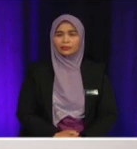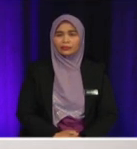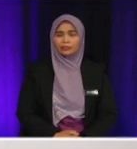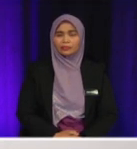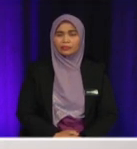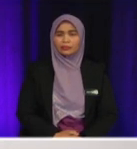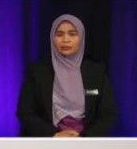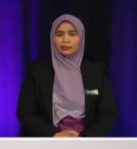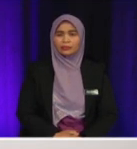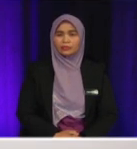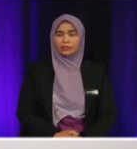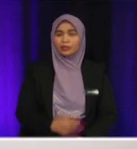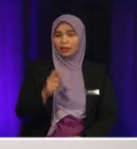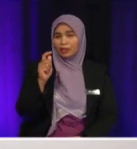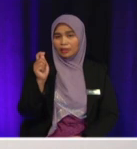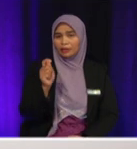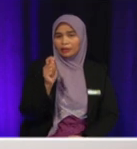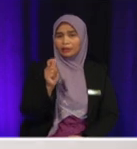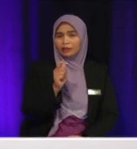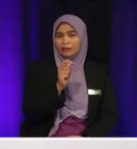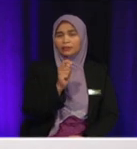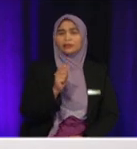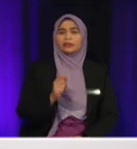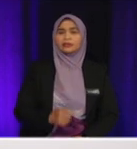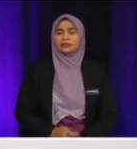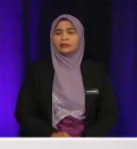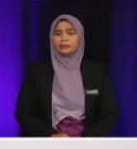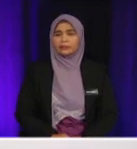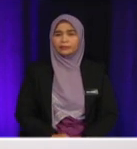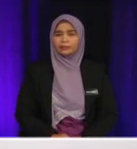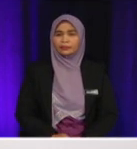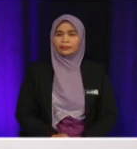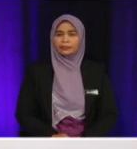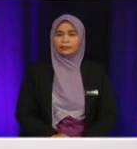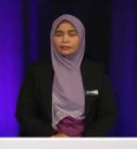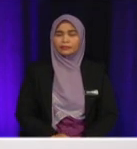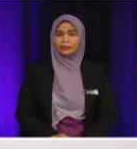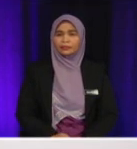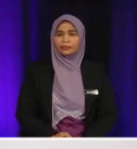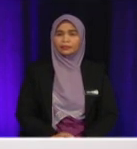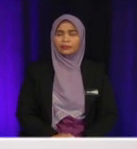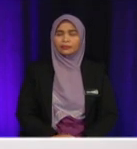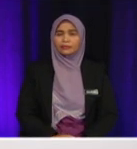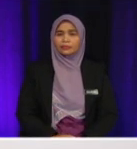qatla al-hurru bil-hurri wal-amdu bil-amdi wal-unsa bil-unsa.